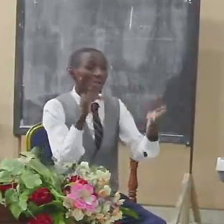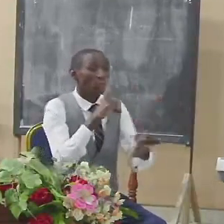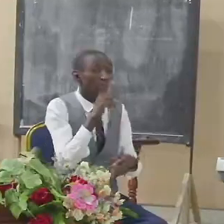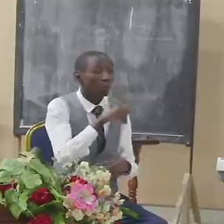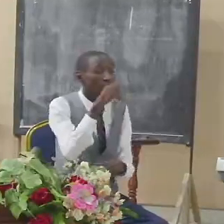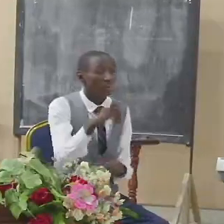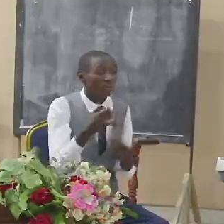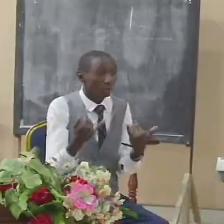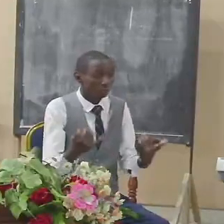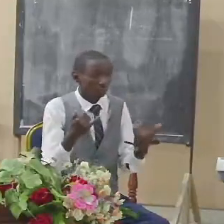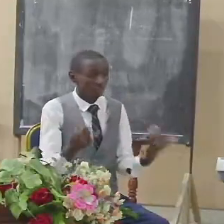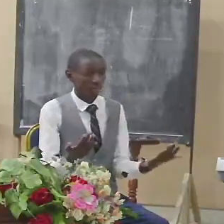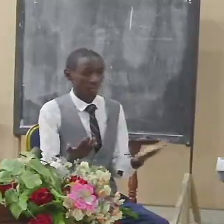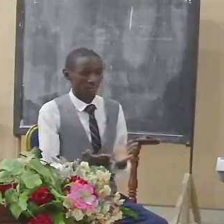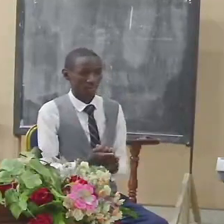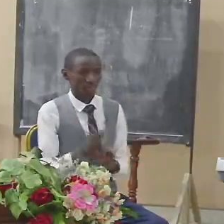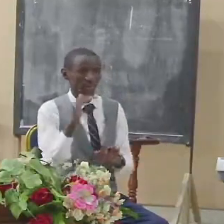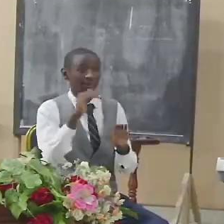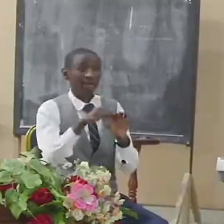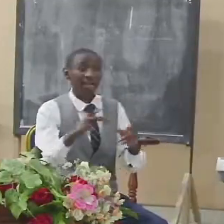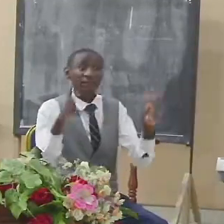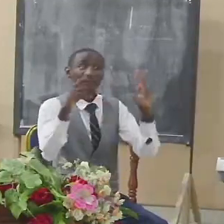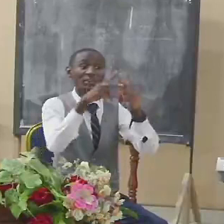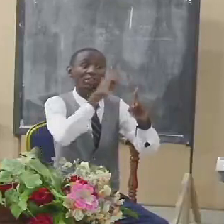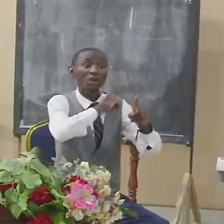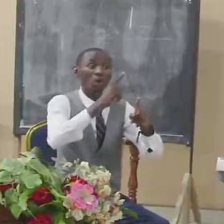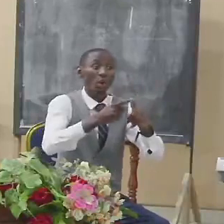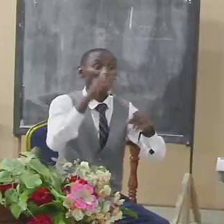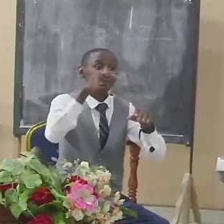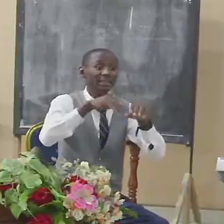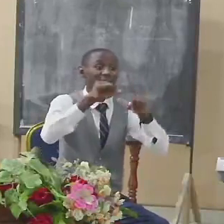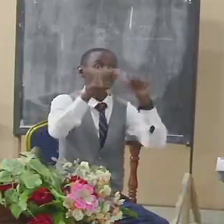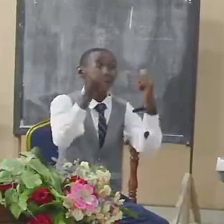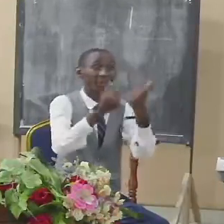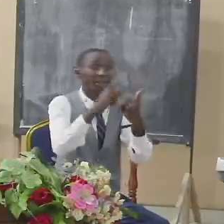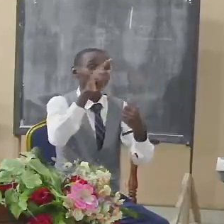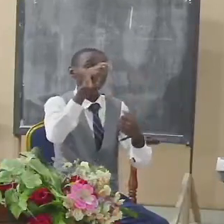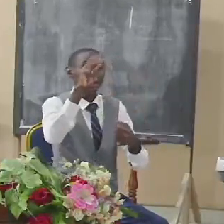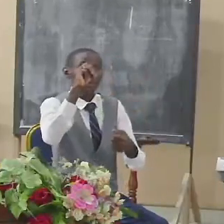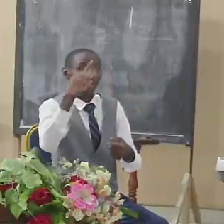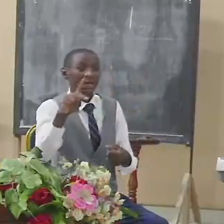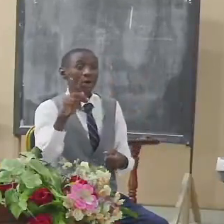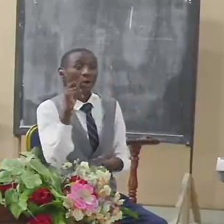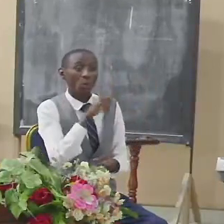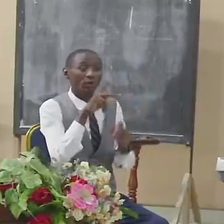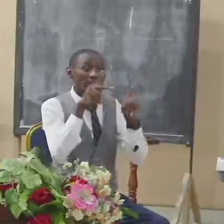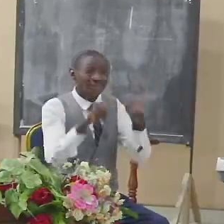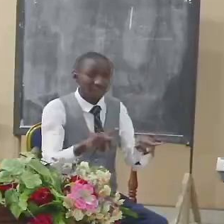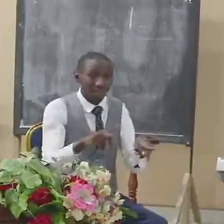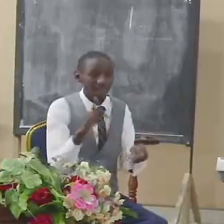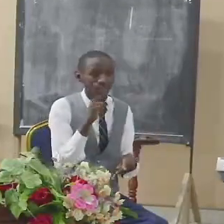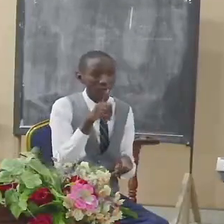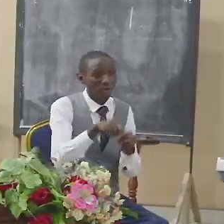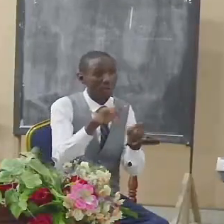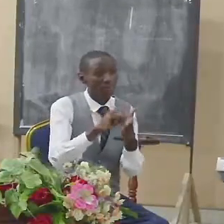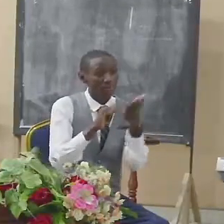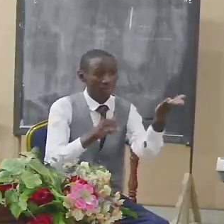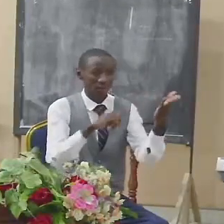Biko wapi? Oui. Dans la ville de Goma, dans l'assemblée de Goma, mkusanyiko ya Temka, wale watu biko wapi?